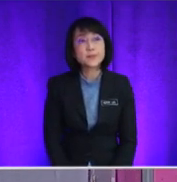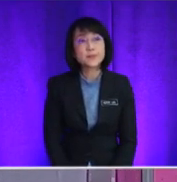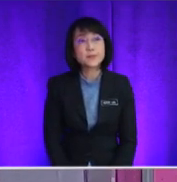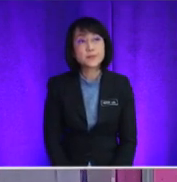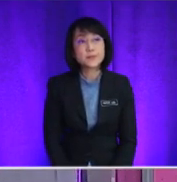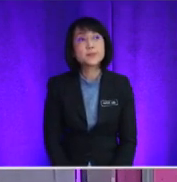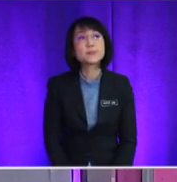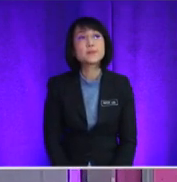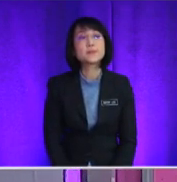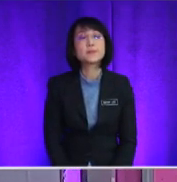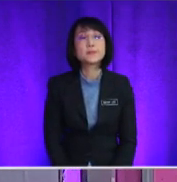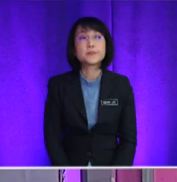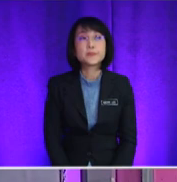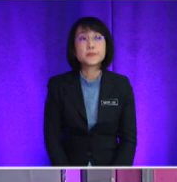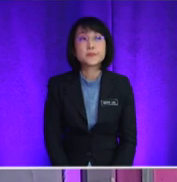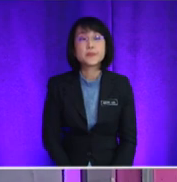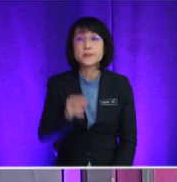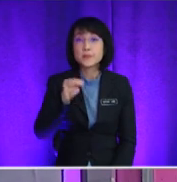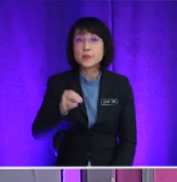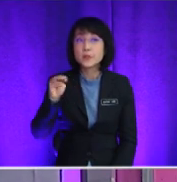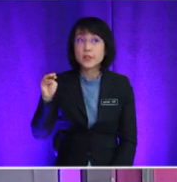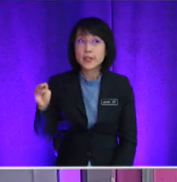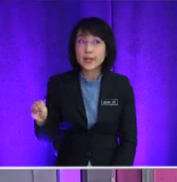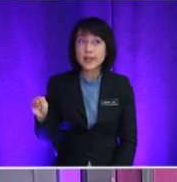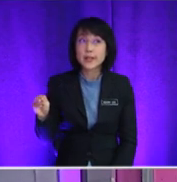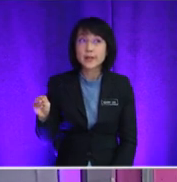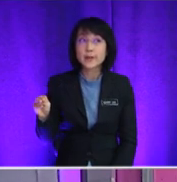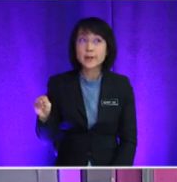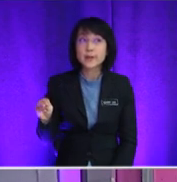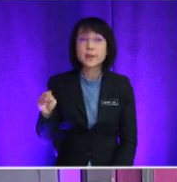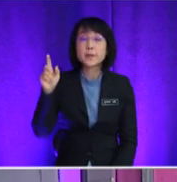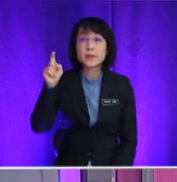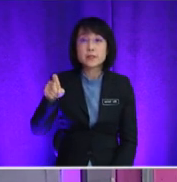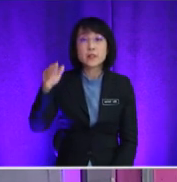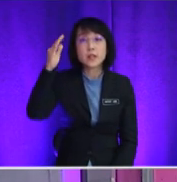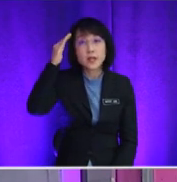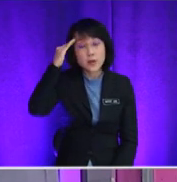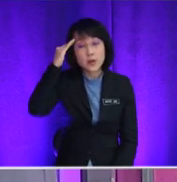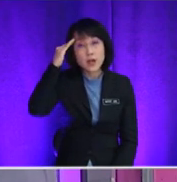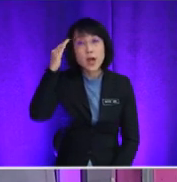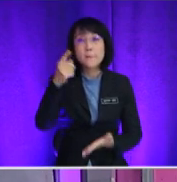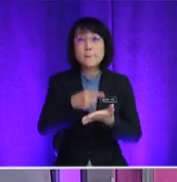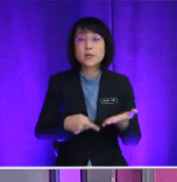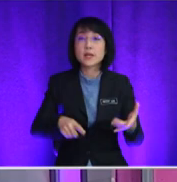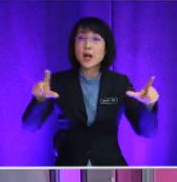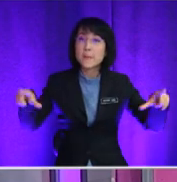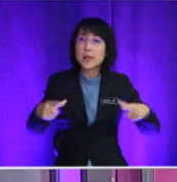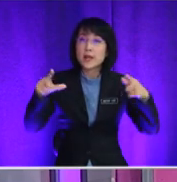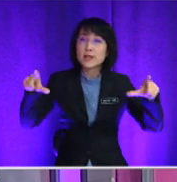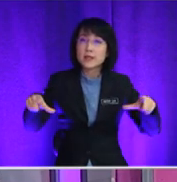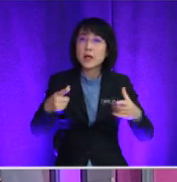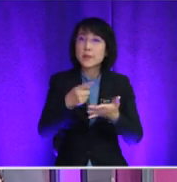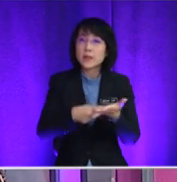DPD definisi murid juga dalam tajuk ini perlu mengetahui apakah amalan-amalan yang mana